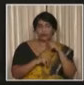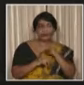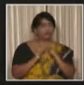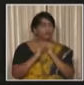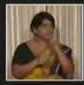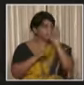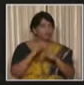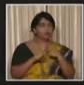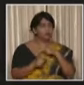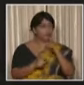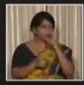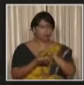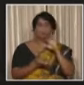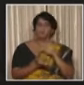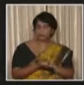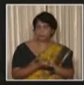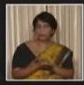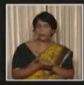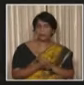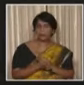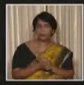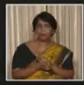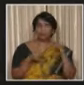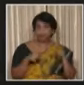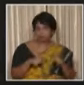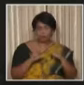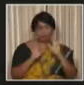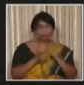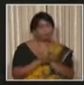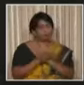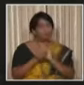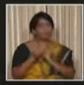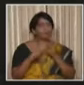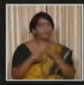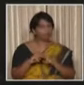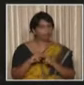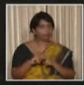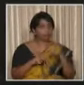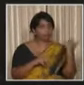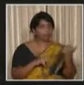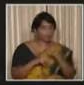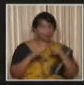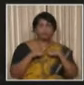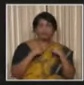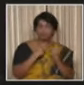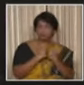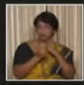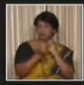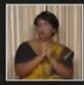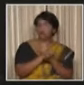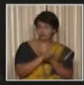සේවකයන් පිළිබඳව අපි අරගෙන තියෙන තීන්දුව තමයි දැනට ඉන්න සියලුම සේවකයන්ට ඒ අලුතෙන් සමාගම් බවට